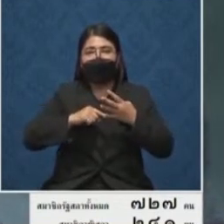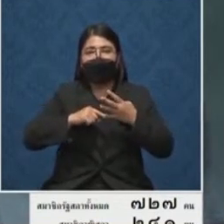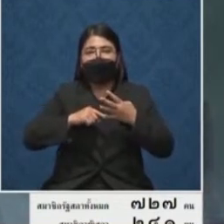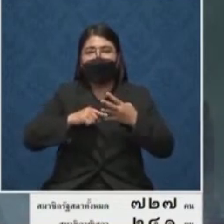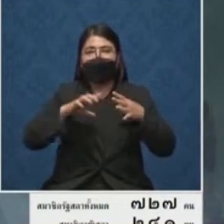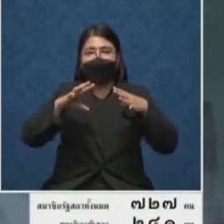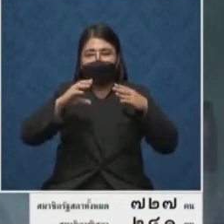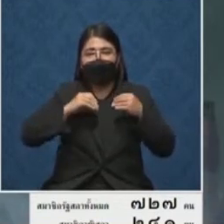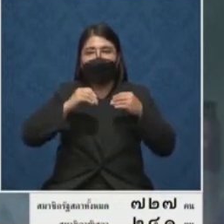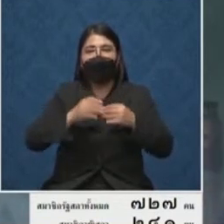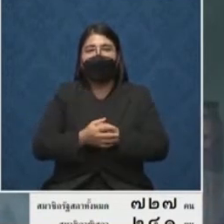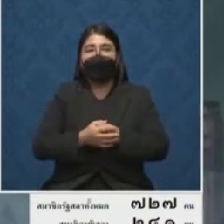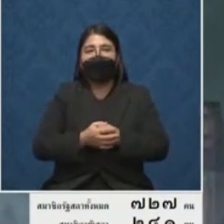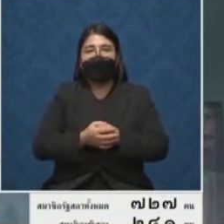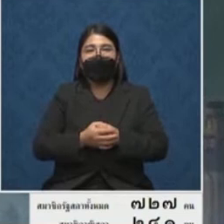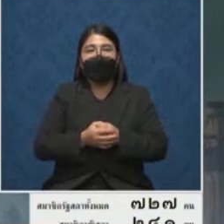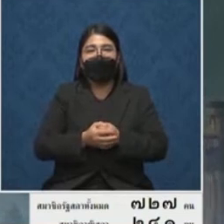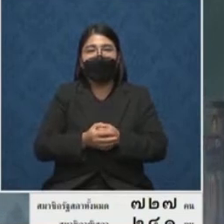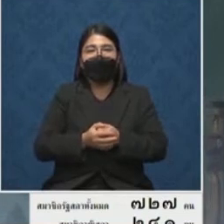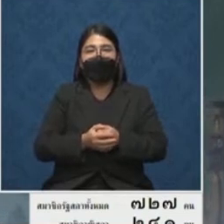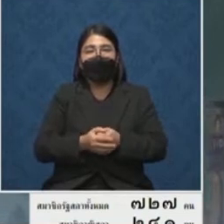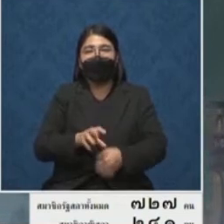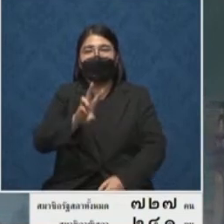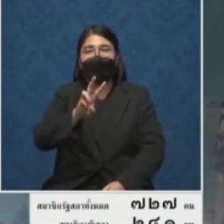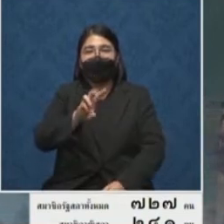รับหลักการ4รับหลักการครับ